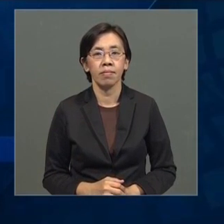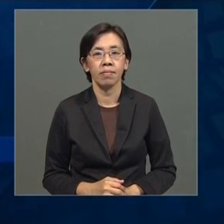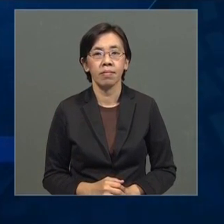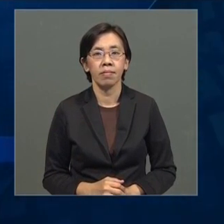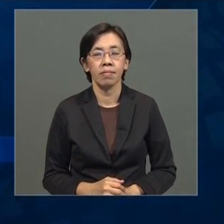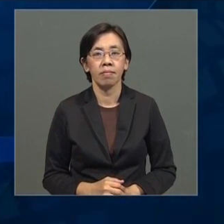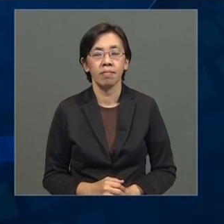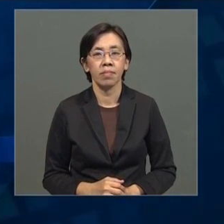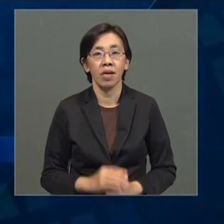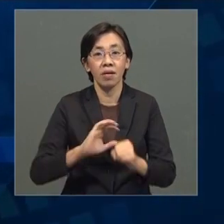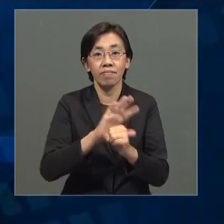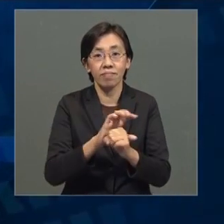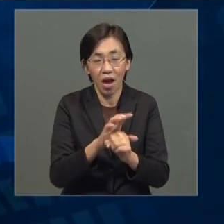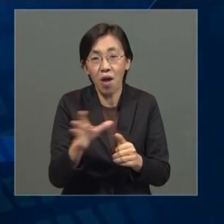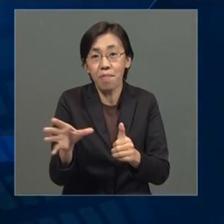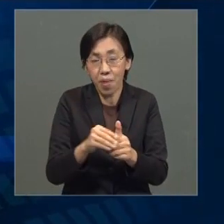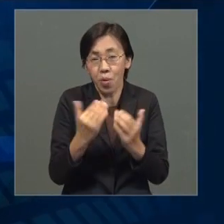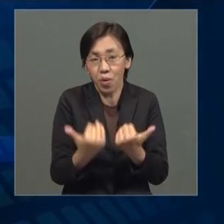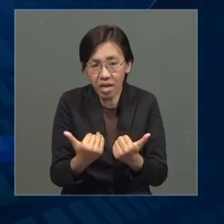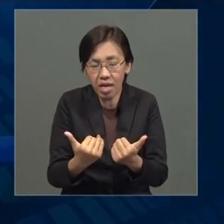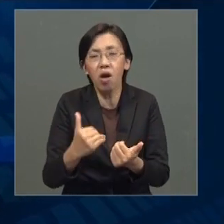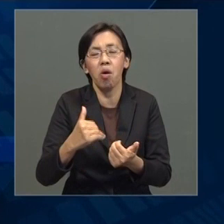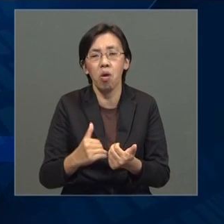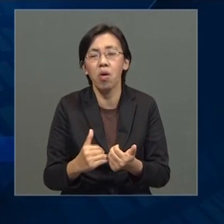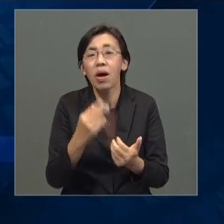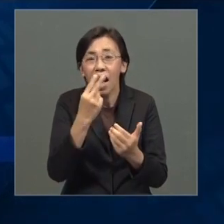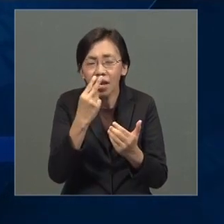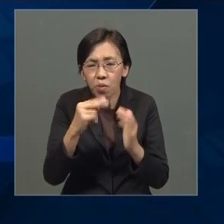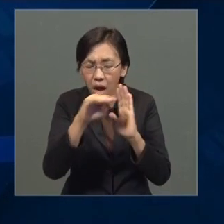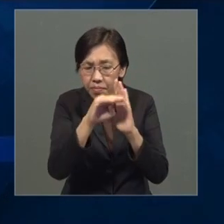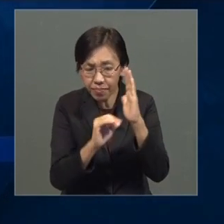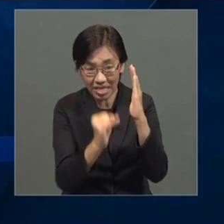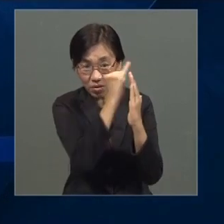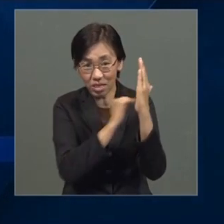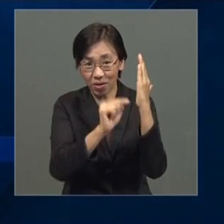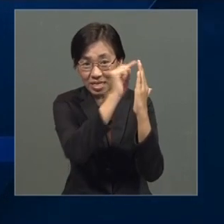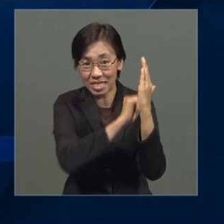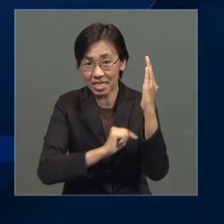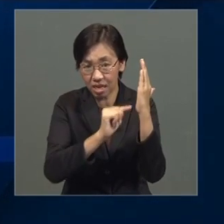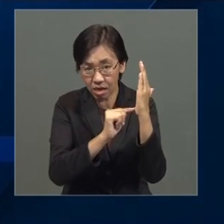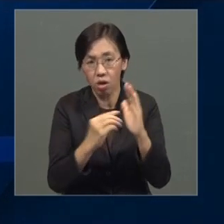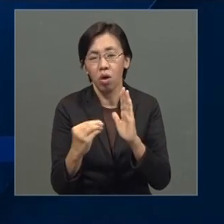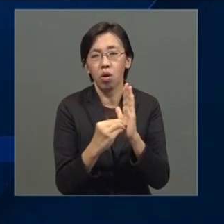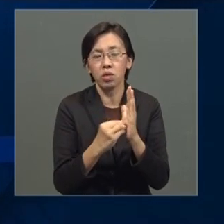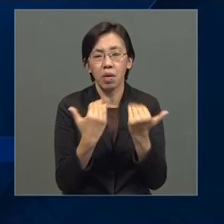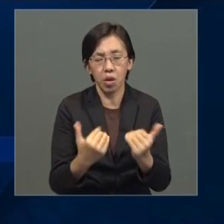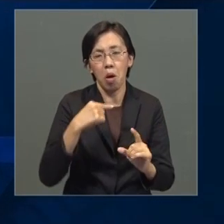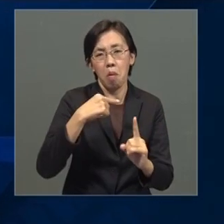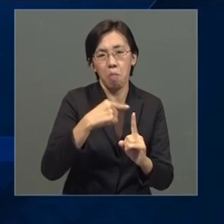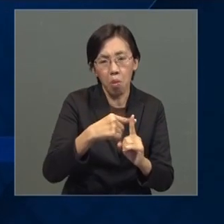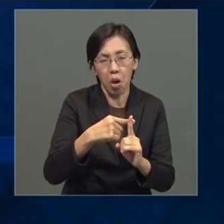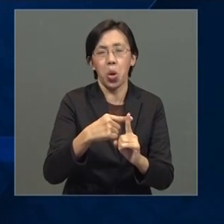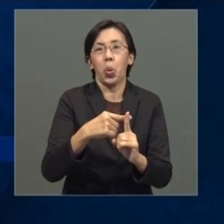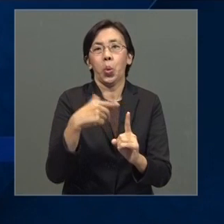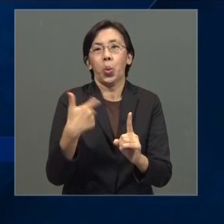านผู้ที่ติดเชื้อวันนี้นะคะแยกรายจังหวัดก็จะเห็นว่ากรุงเทพมหานครวันนี้เนี่ยบวกไปตัวเลขที่ค่อนข้